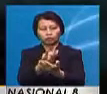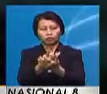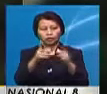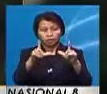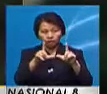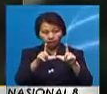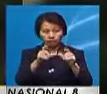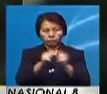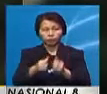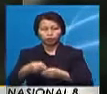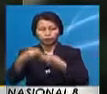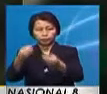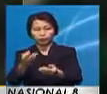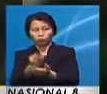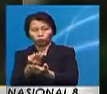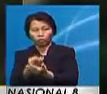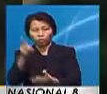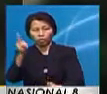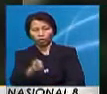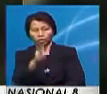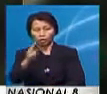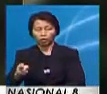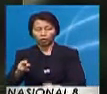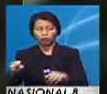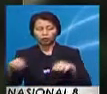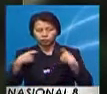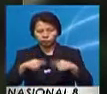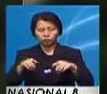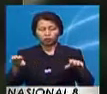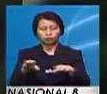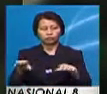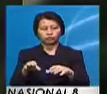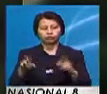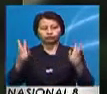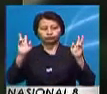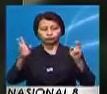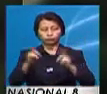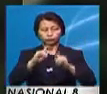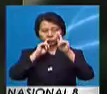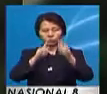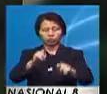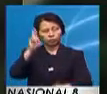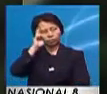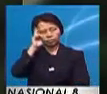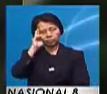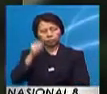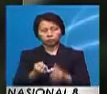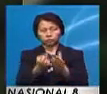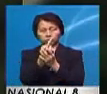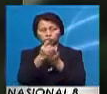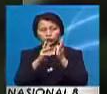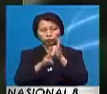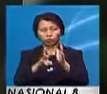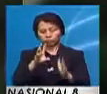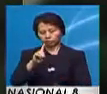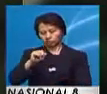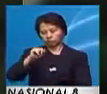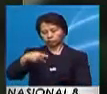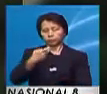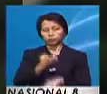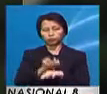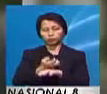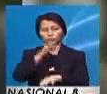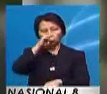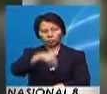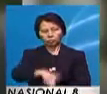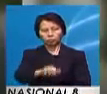berlesen dengan pemberi wang secara haram juga giat dilaksana. Isu ini dijawab seperti mana yang dibangkitkan Wakil DAP Batu Gajah,